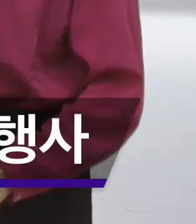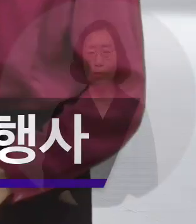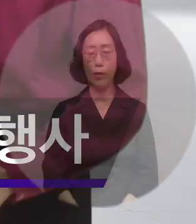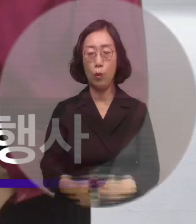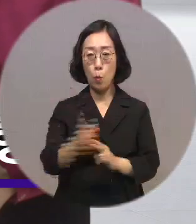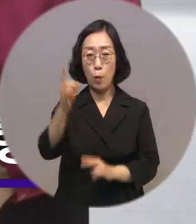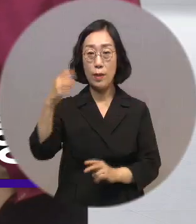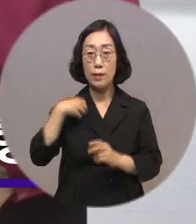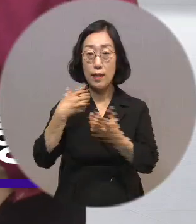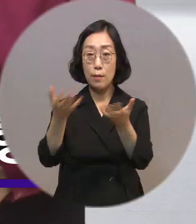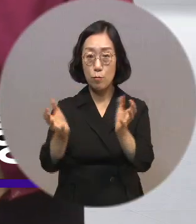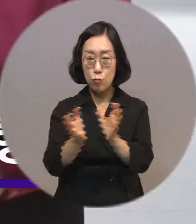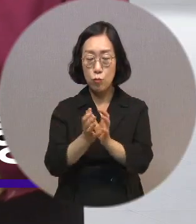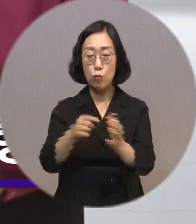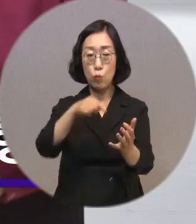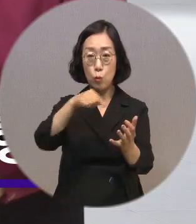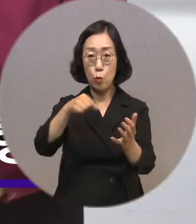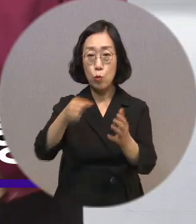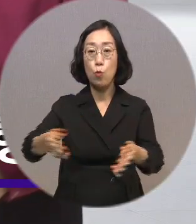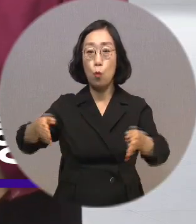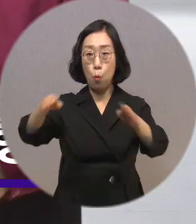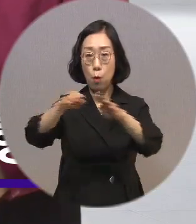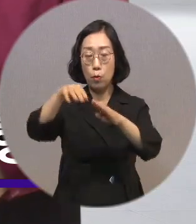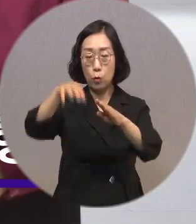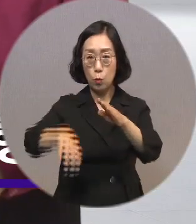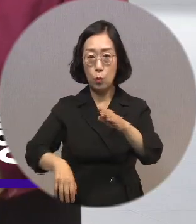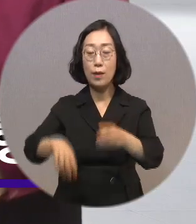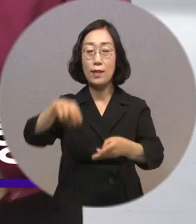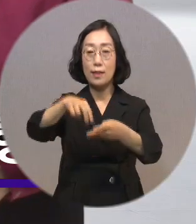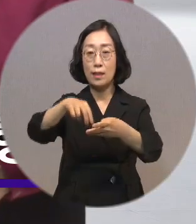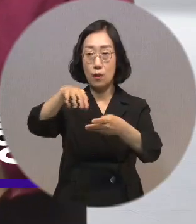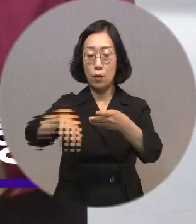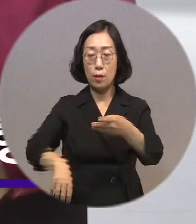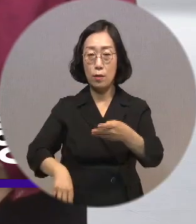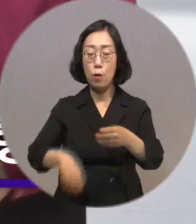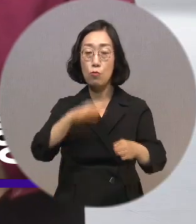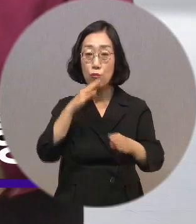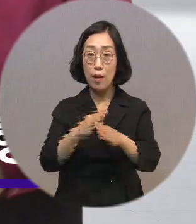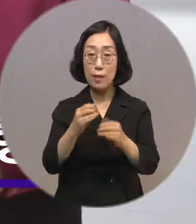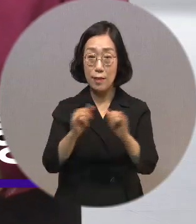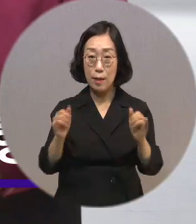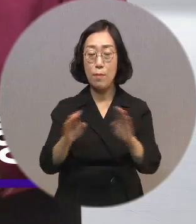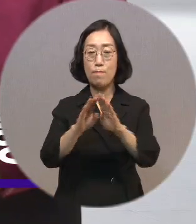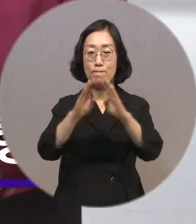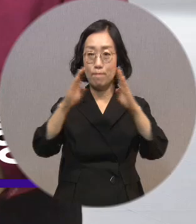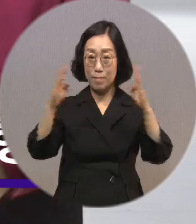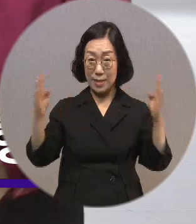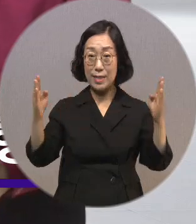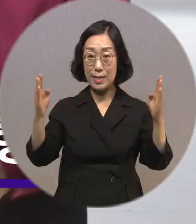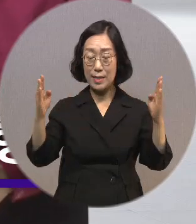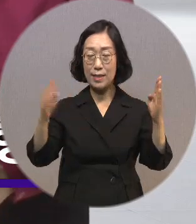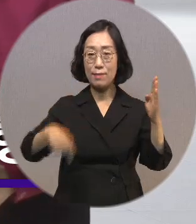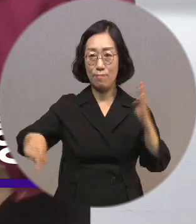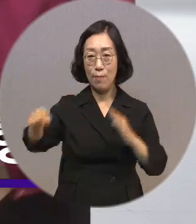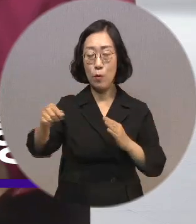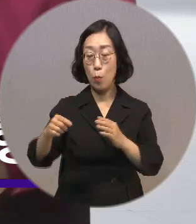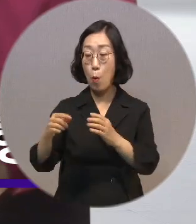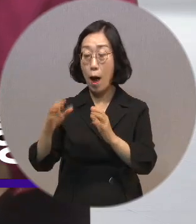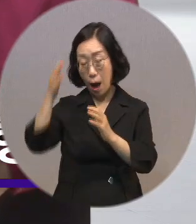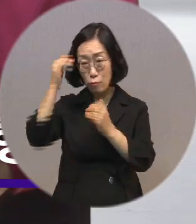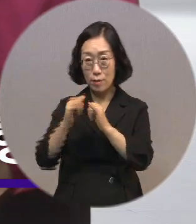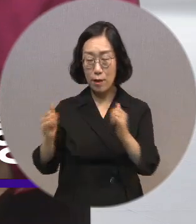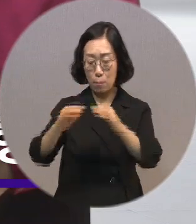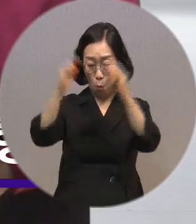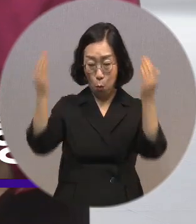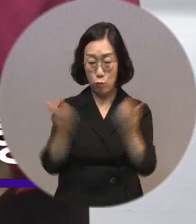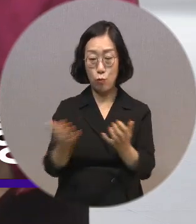통일부 국립통일교육원 한반도 통일미래센터에서 대국민 개방 행사를 개최했습니다. 어린이와 가족들이